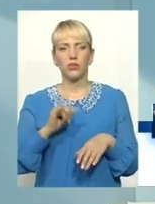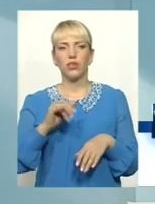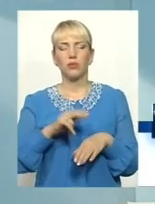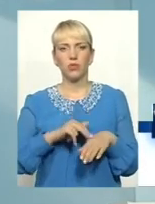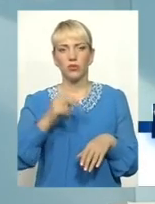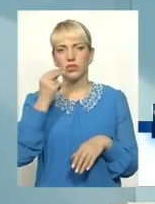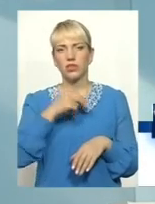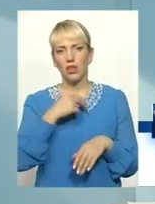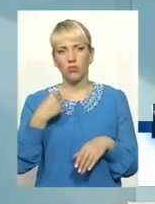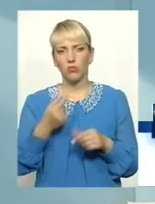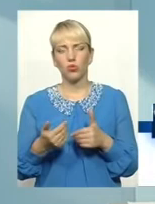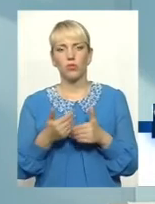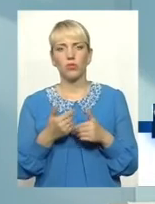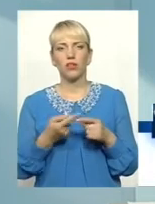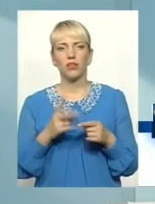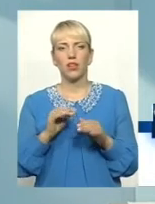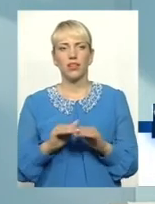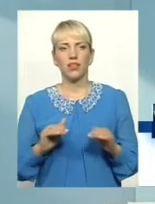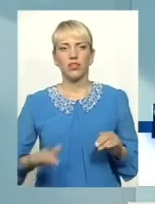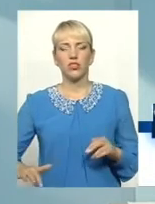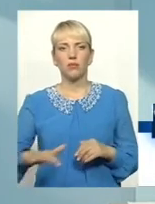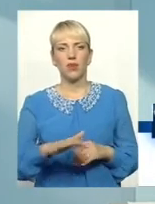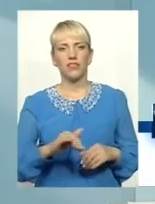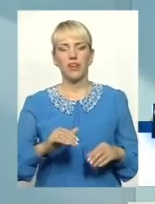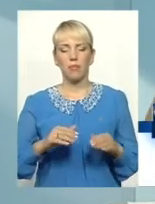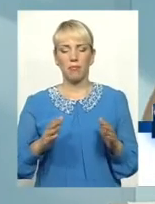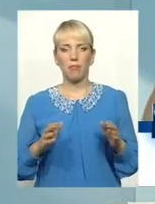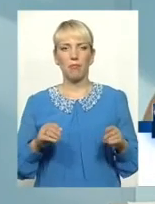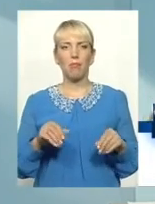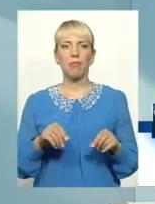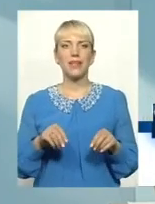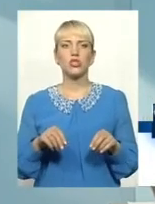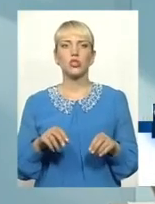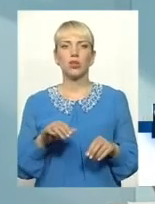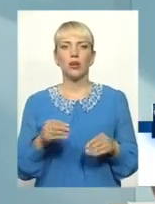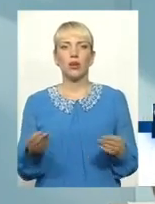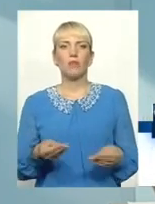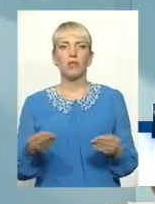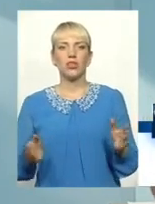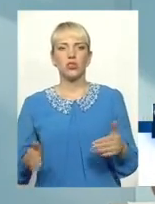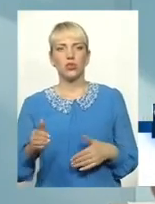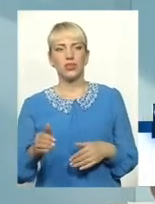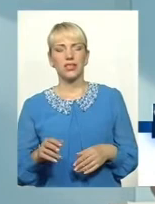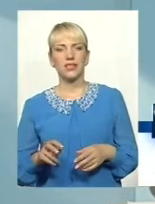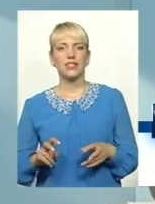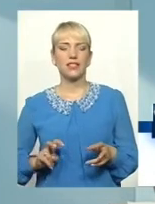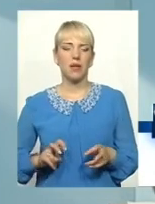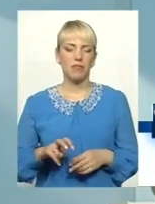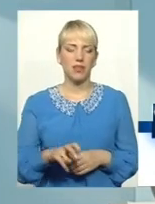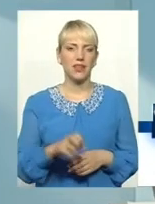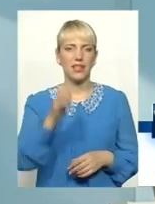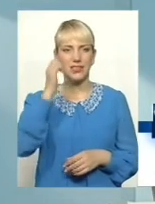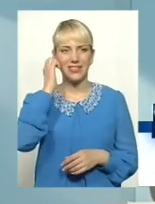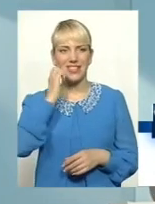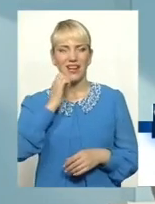допомагає в цьому випадку, на дитячий майданчик в пісочницю забігла стара хвора собака, витягти її ми звідти